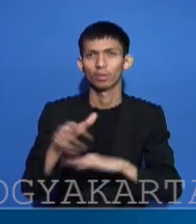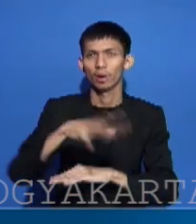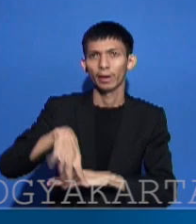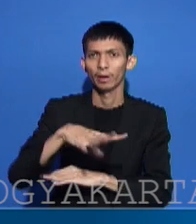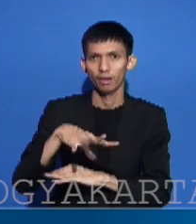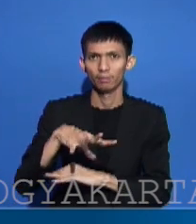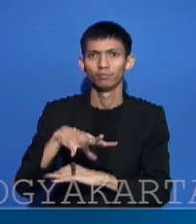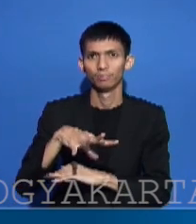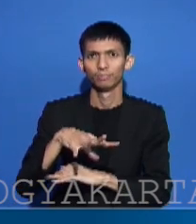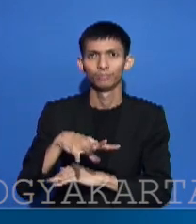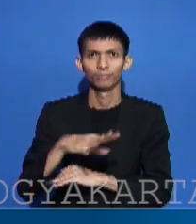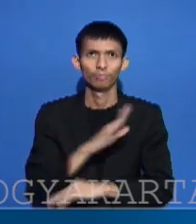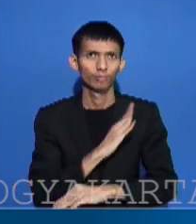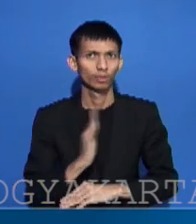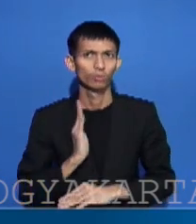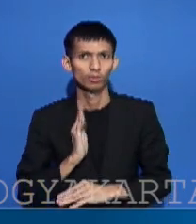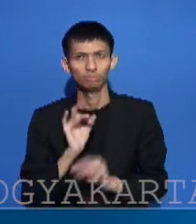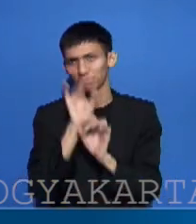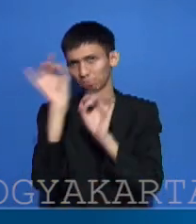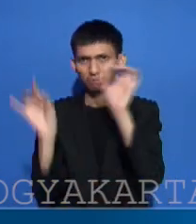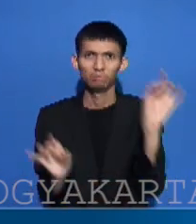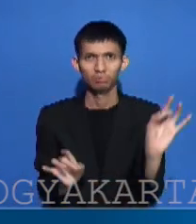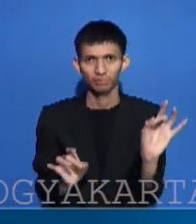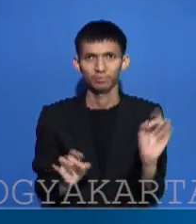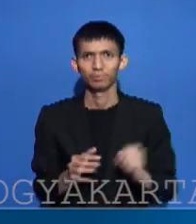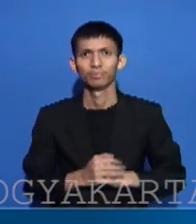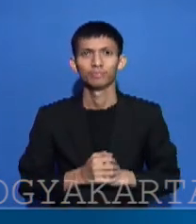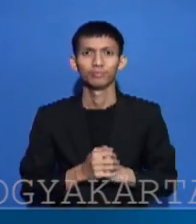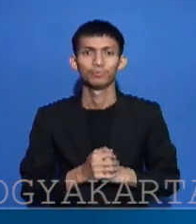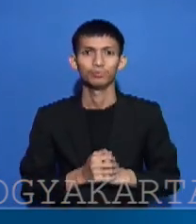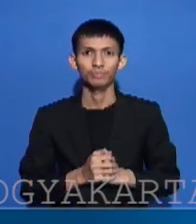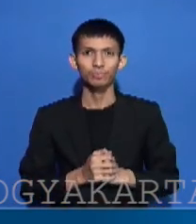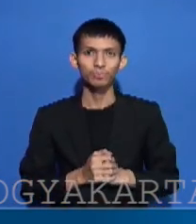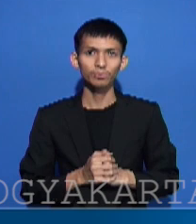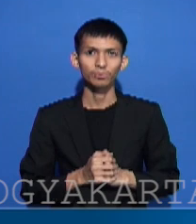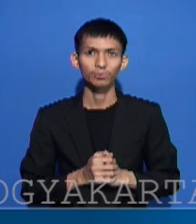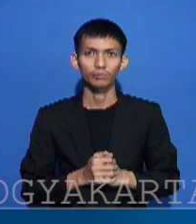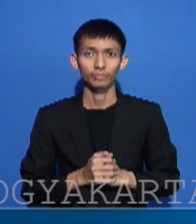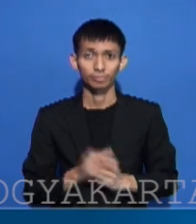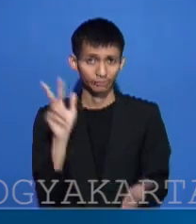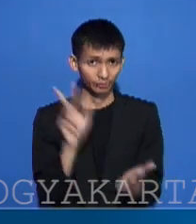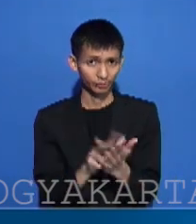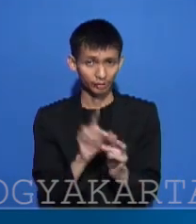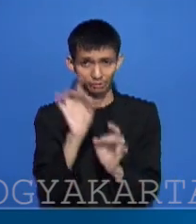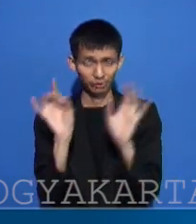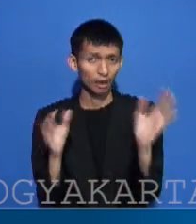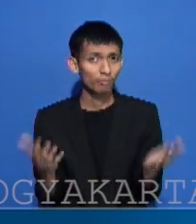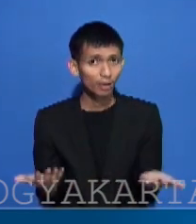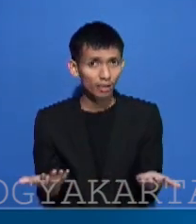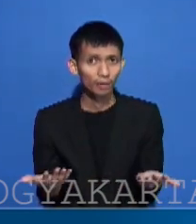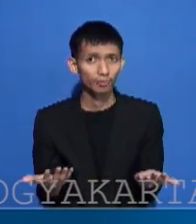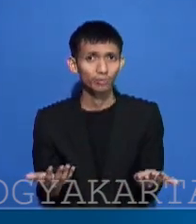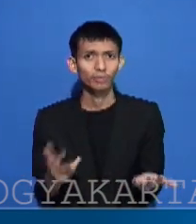Majelis Kehormatan Pusat, Majelis Kehormatan Wilayah, dan Daerah. Di samping itu juga diputuskan mengenai penetapan dan